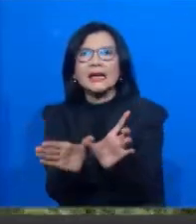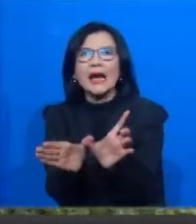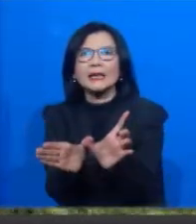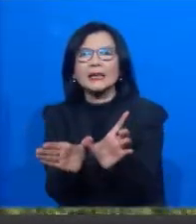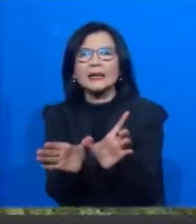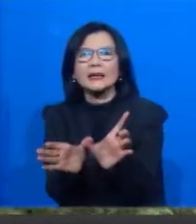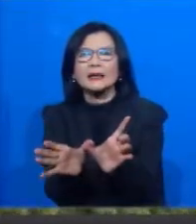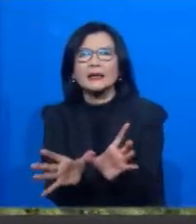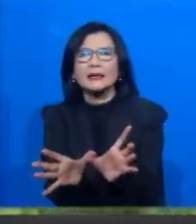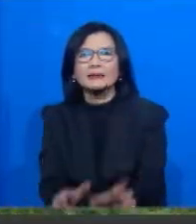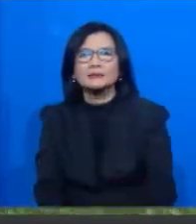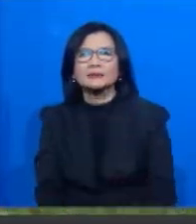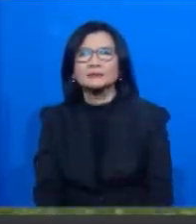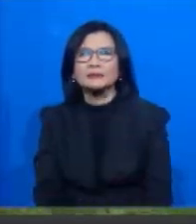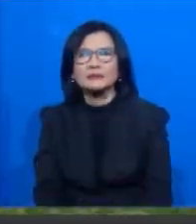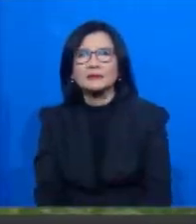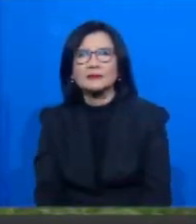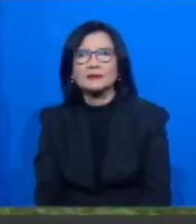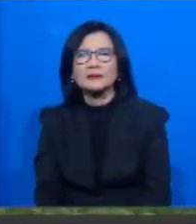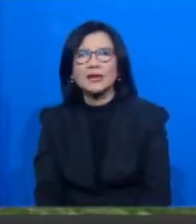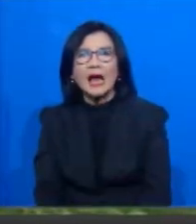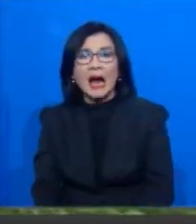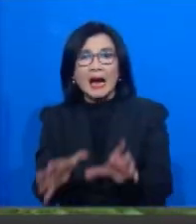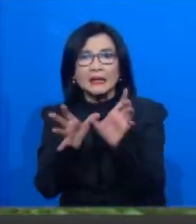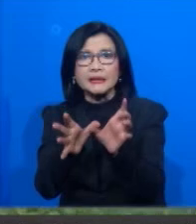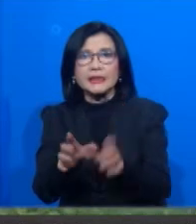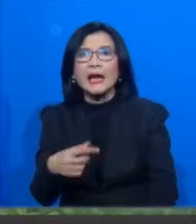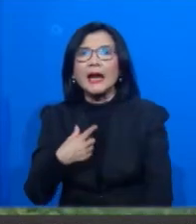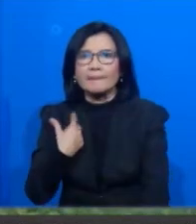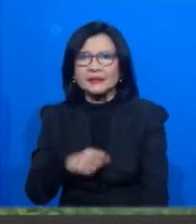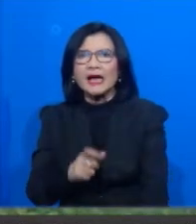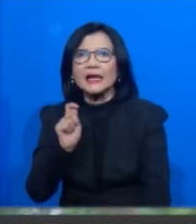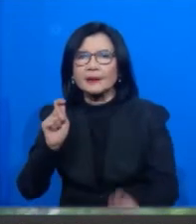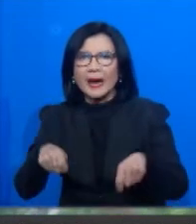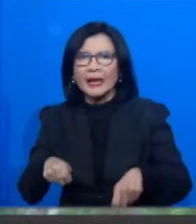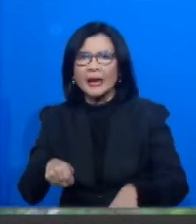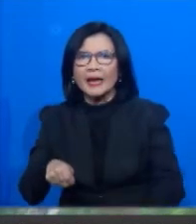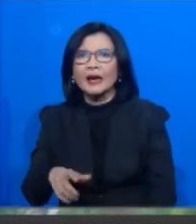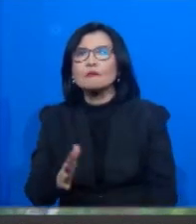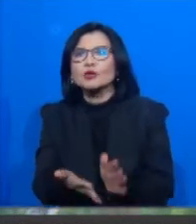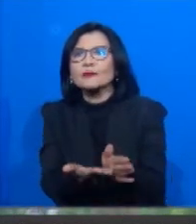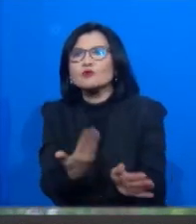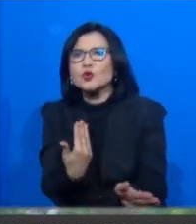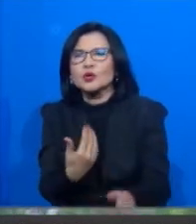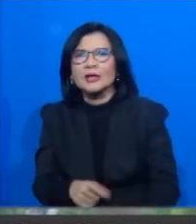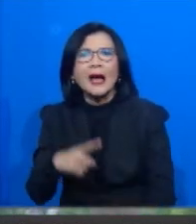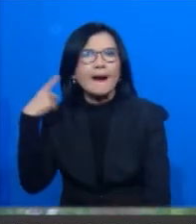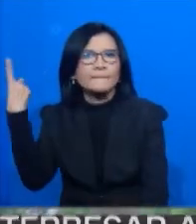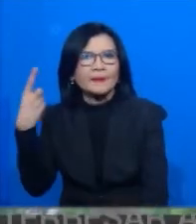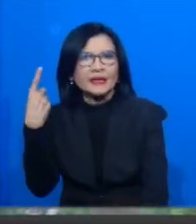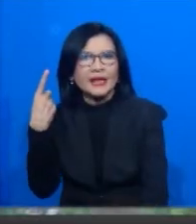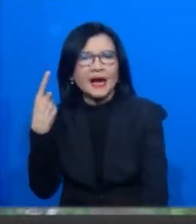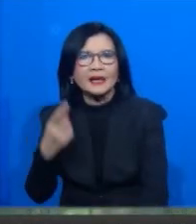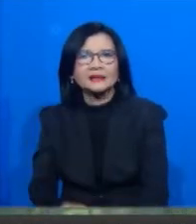Nusantara. Kapan ibu kota Republik ini bakal berfungsi? Sepertinya kembali mundur. Pemerintah memang